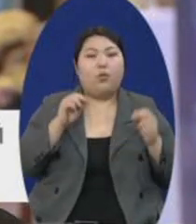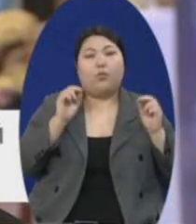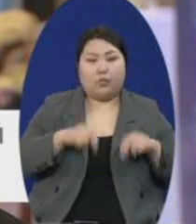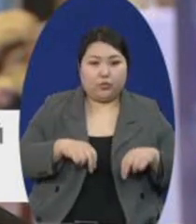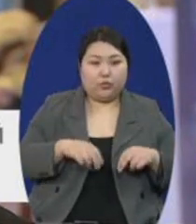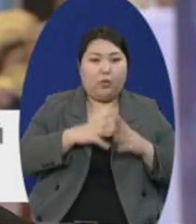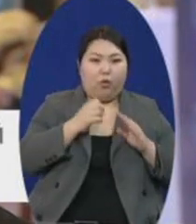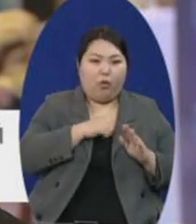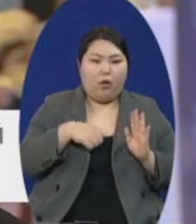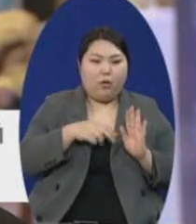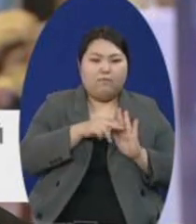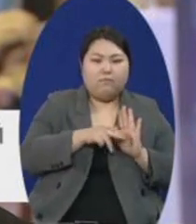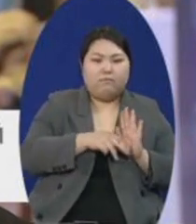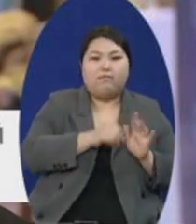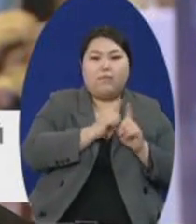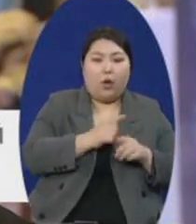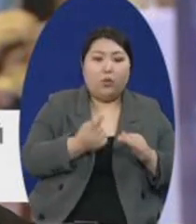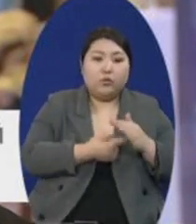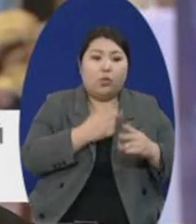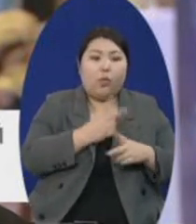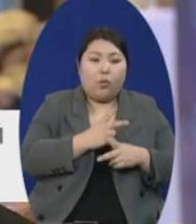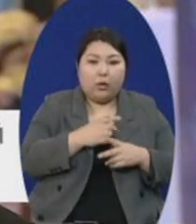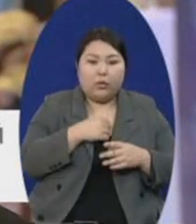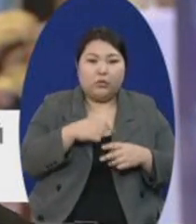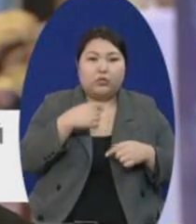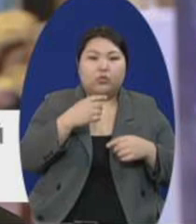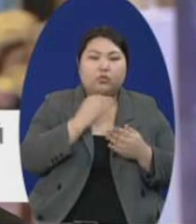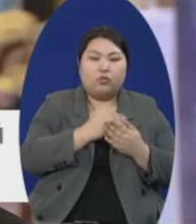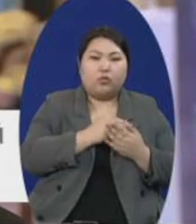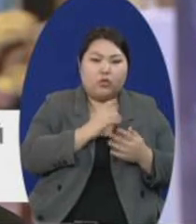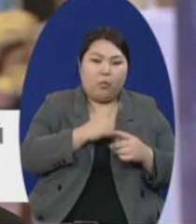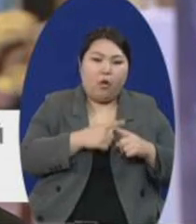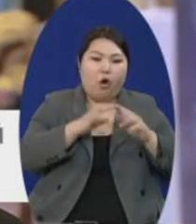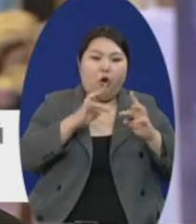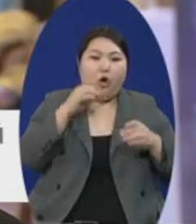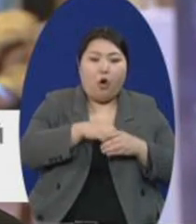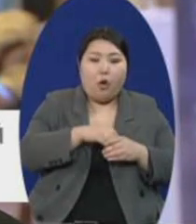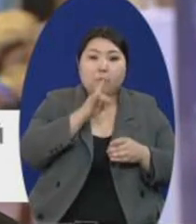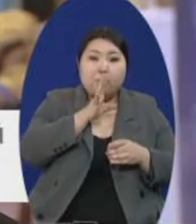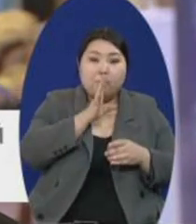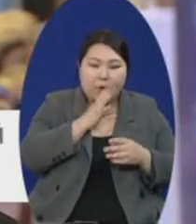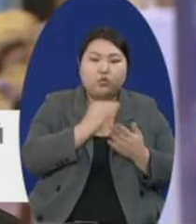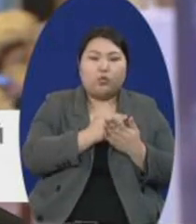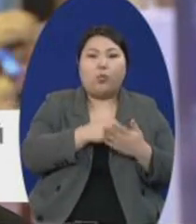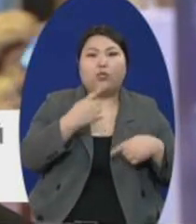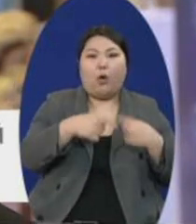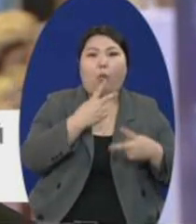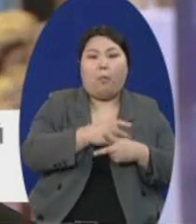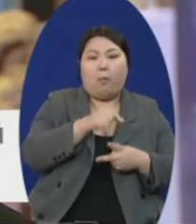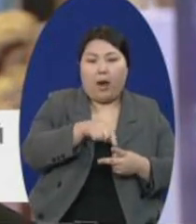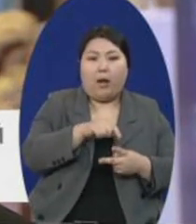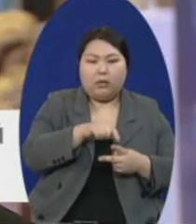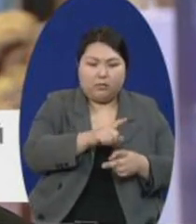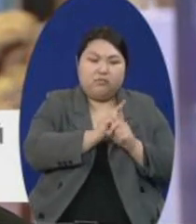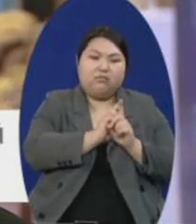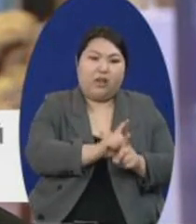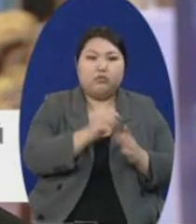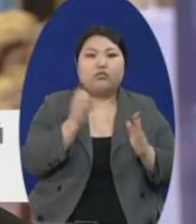Гэхдээ өөрөнд дэгж үндсэн хуульд нэмэлт өөрчлөлт оруулах зөвхөн тохиолдох хуультай. Тэр хуулийн дагуу явна. За